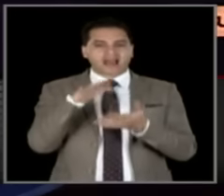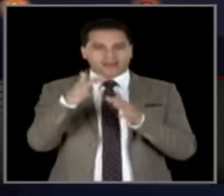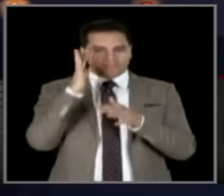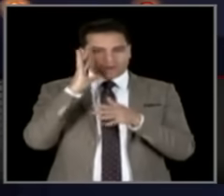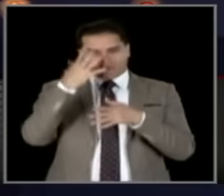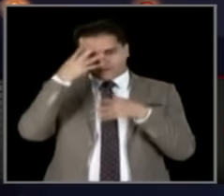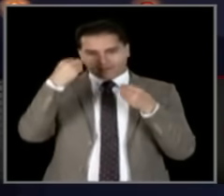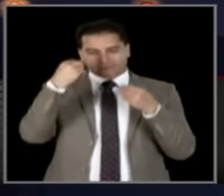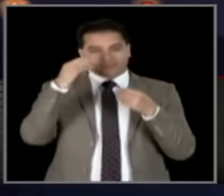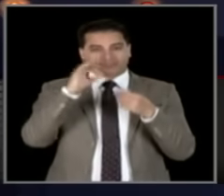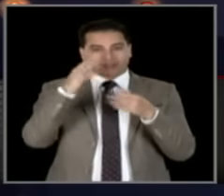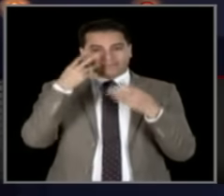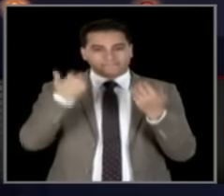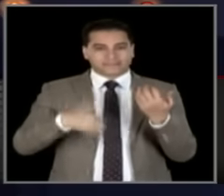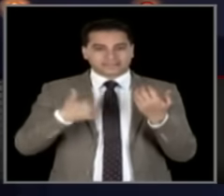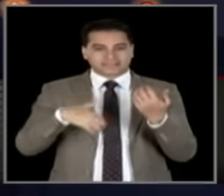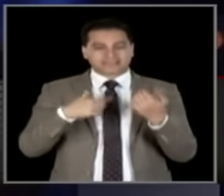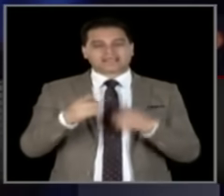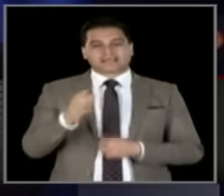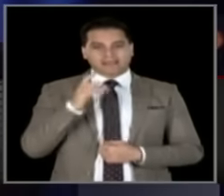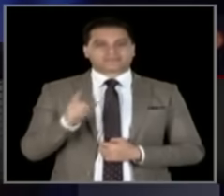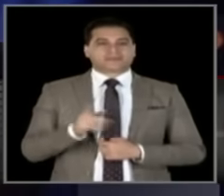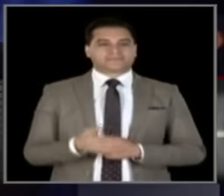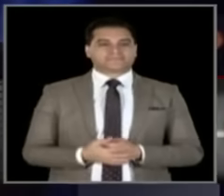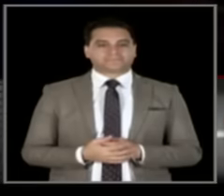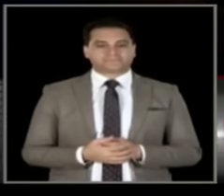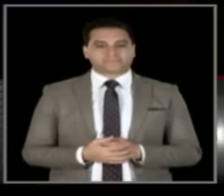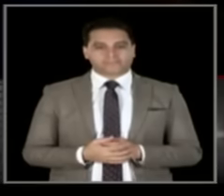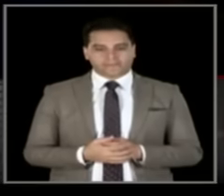المكسيك. المكسيك إجابة صحيحة.